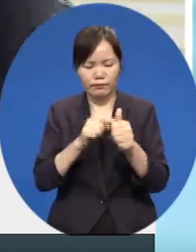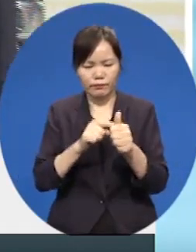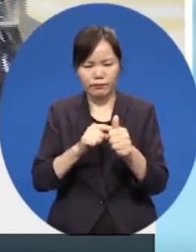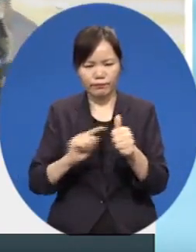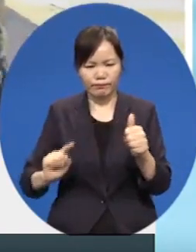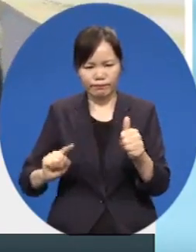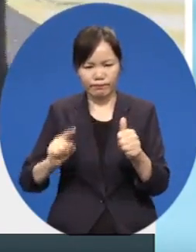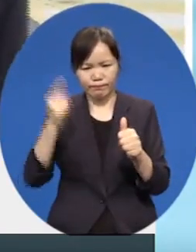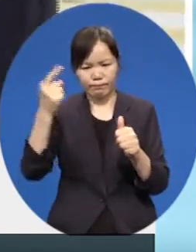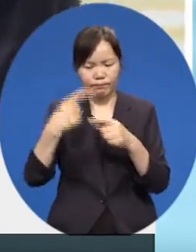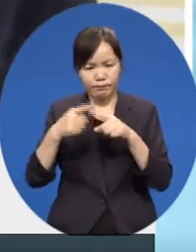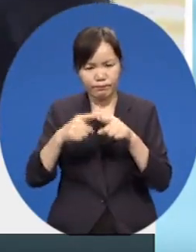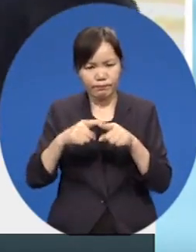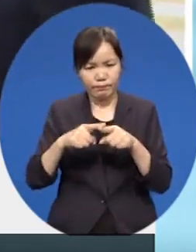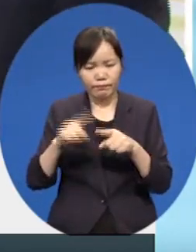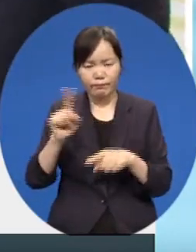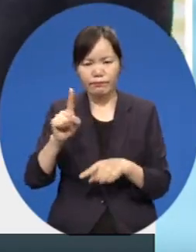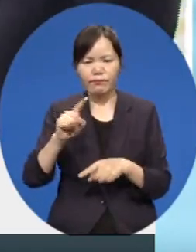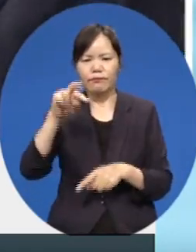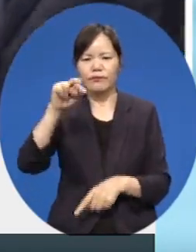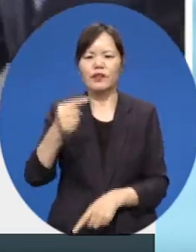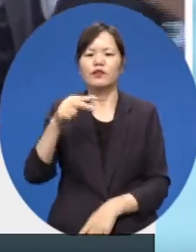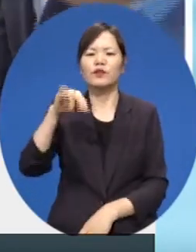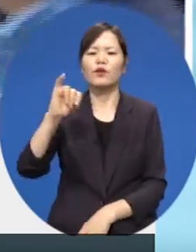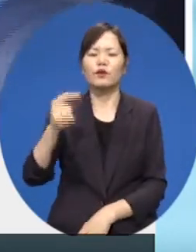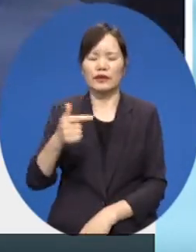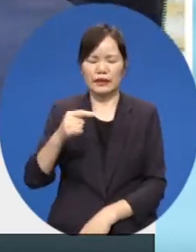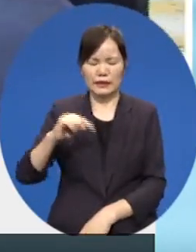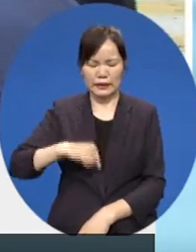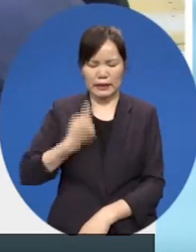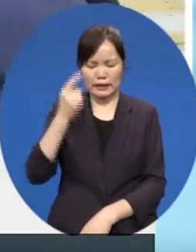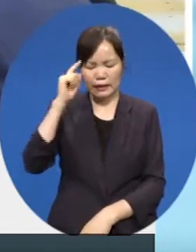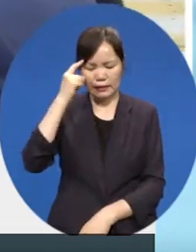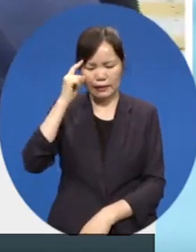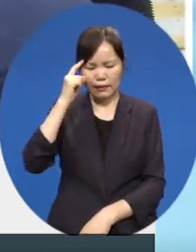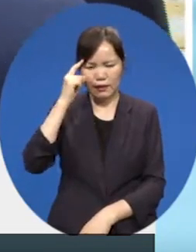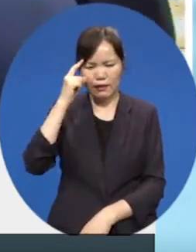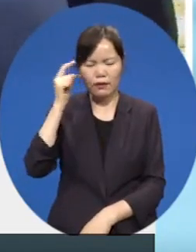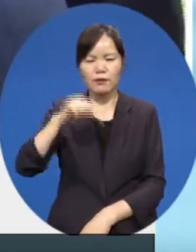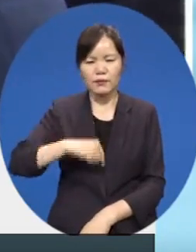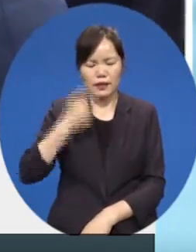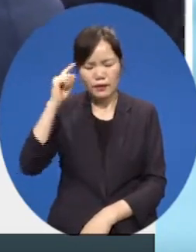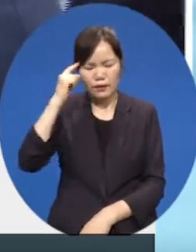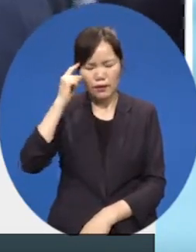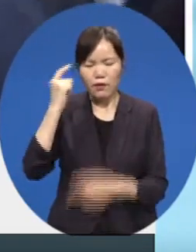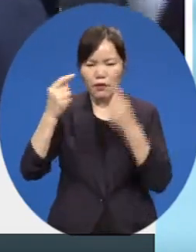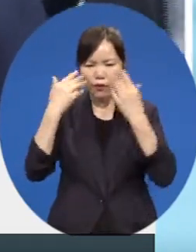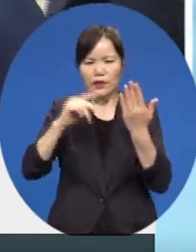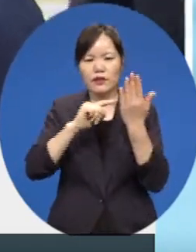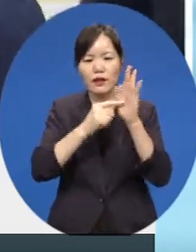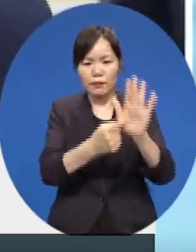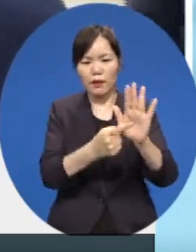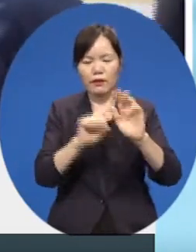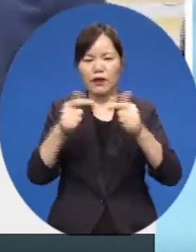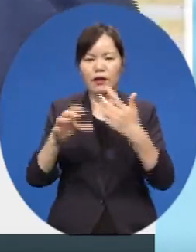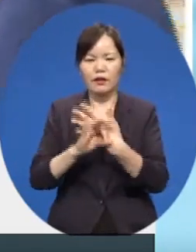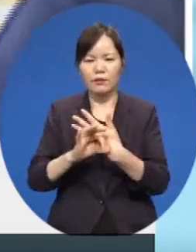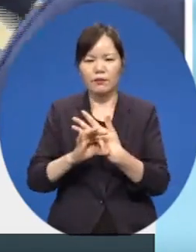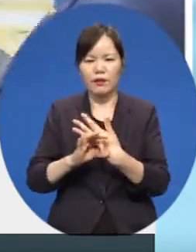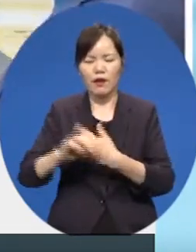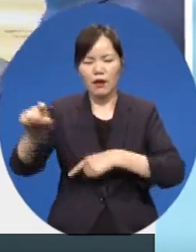소신이거든요. 소신. 그러면 자신의 소신, 색깔을 살릴 거냐? 아니면 말 그대로